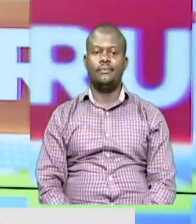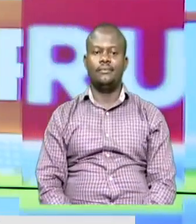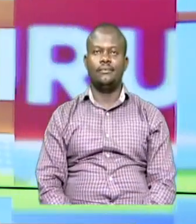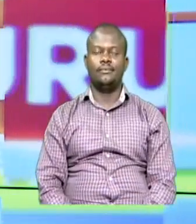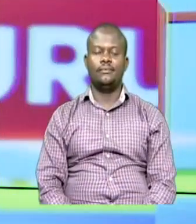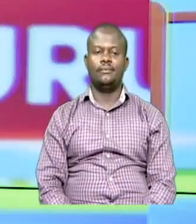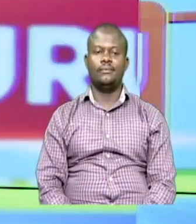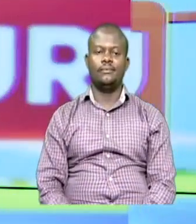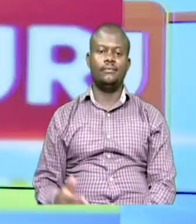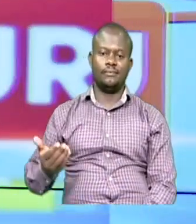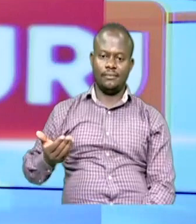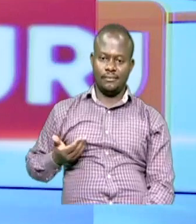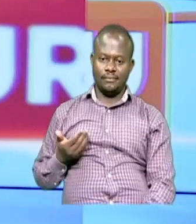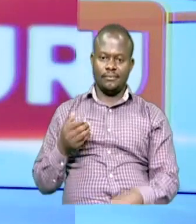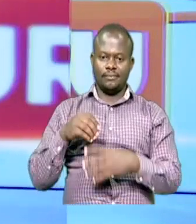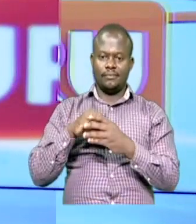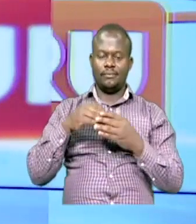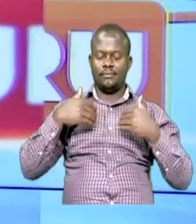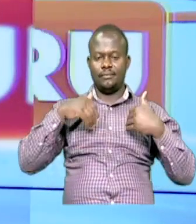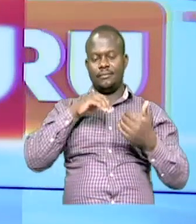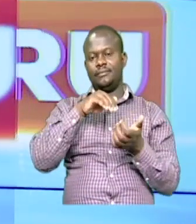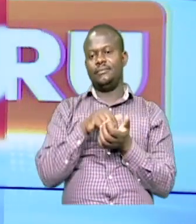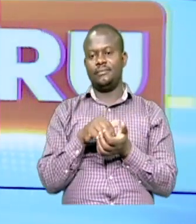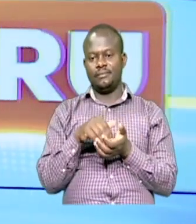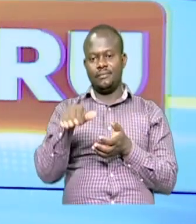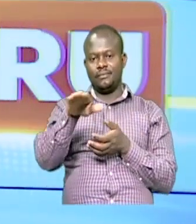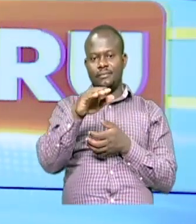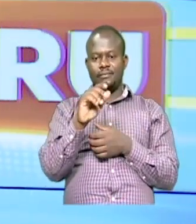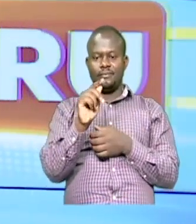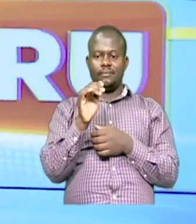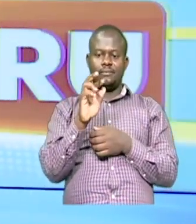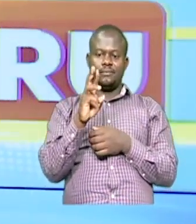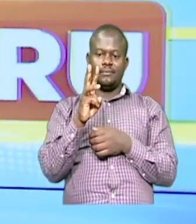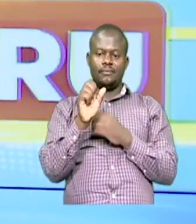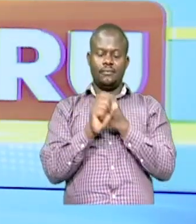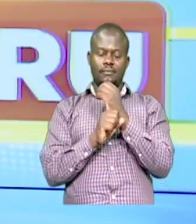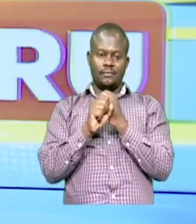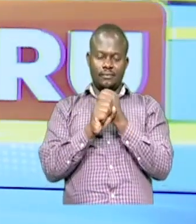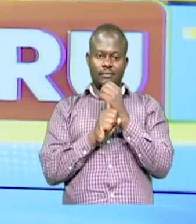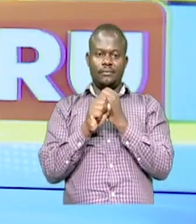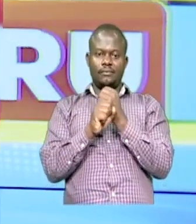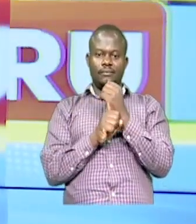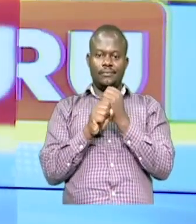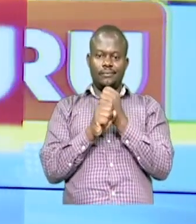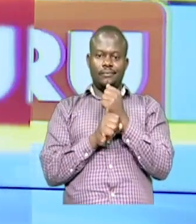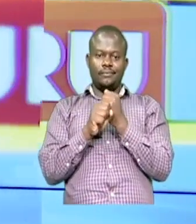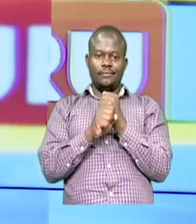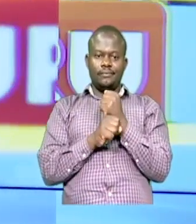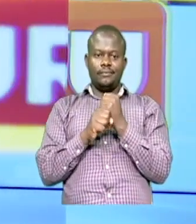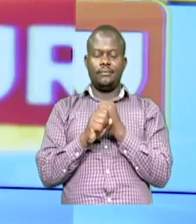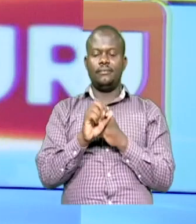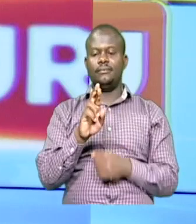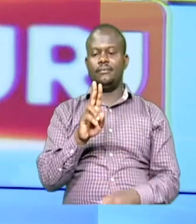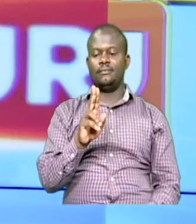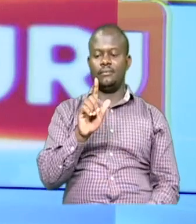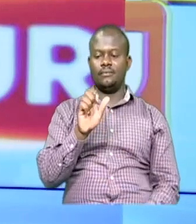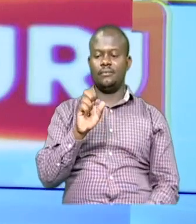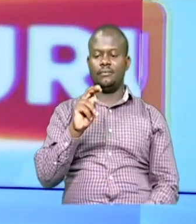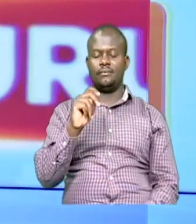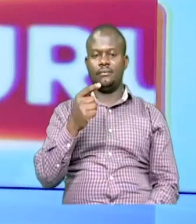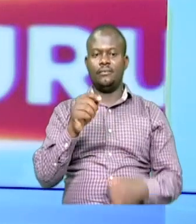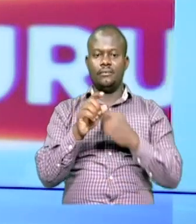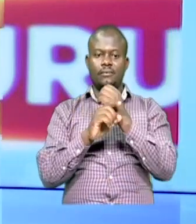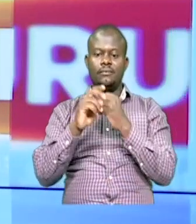ese naho abagore bagana ikigo nderabuzima cyakirwa giherereye mu murenge wa Rurenge ni mu karere ka